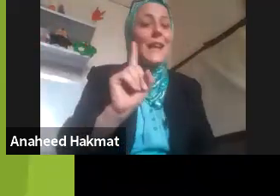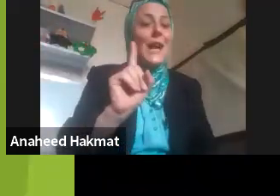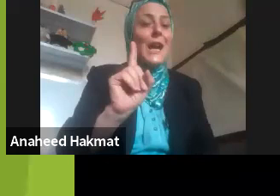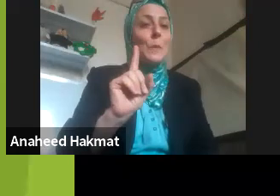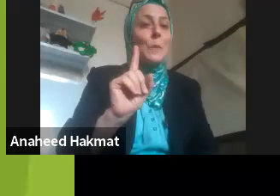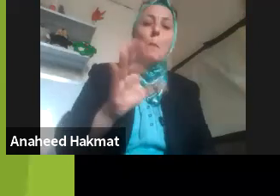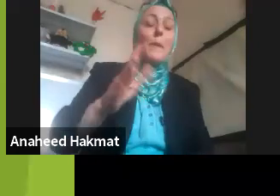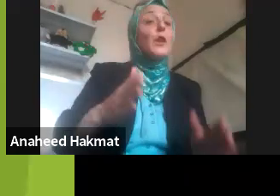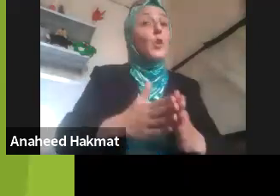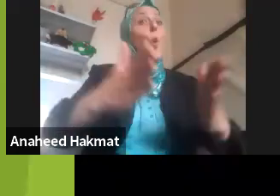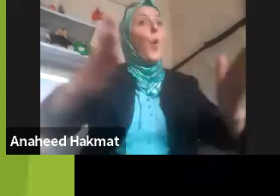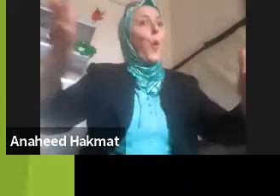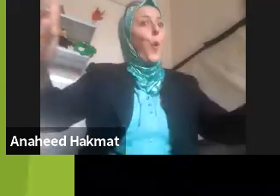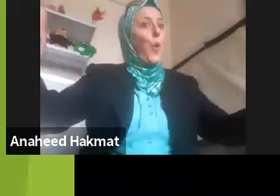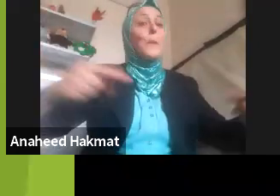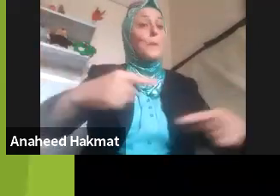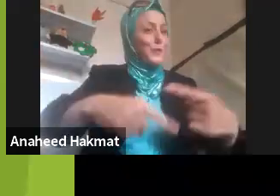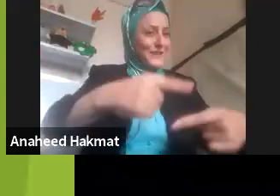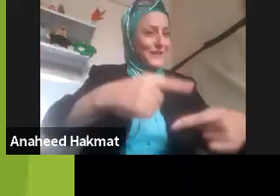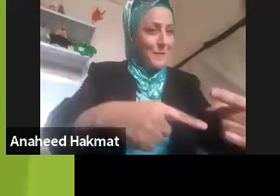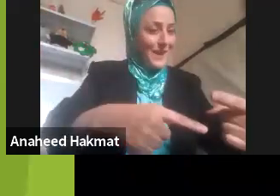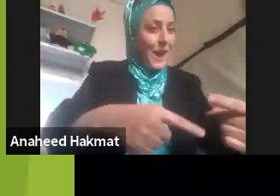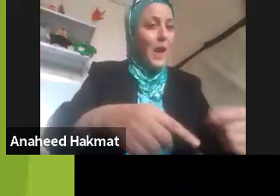واسعة مستمرة ومستدامة